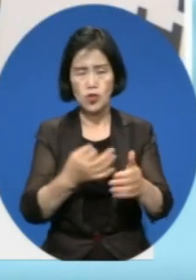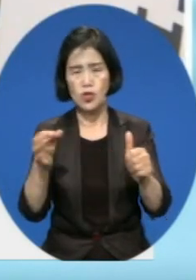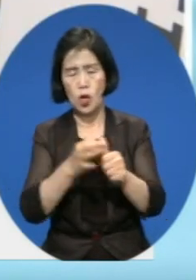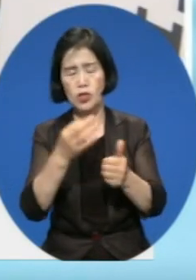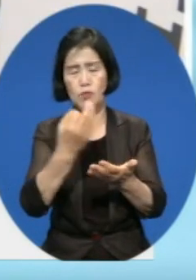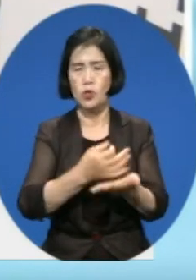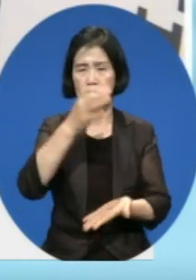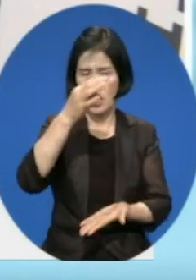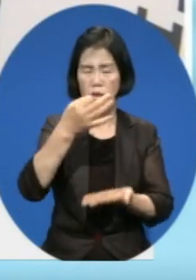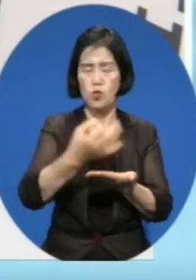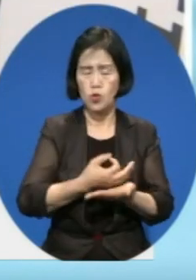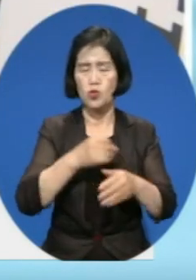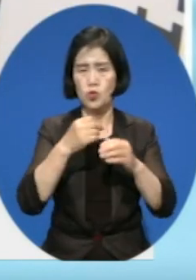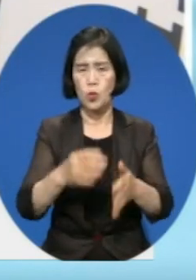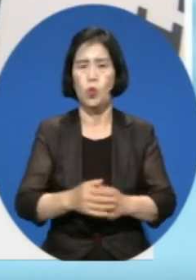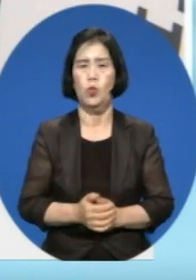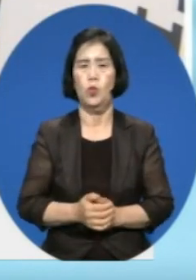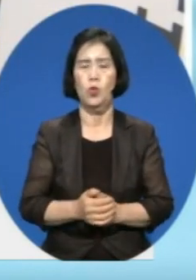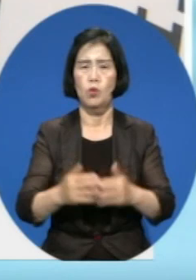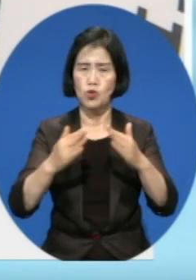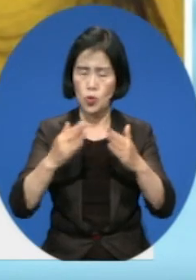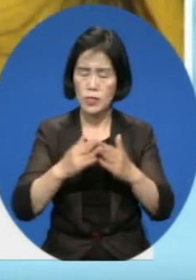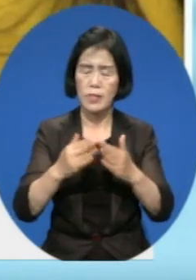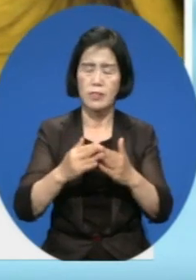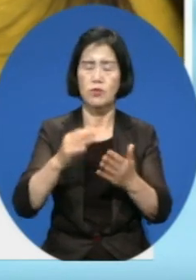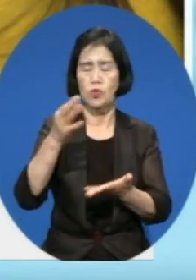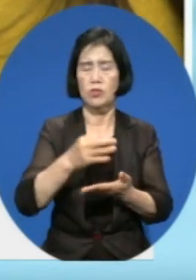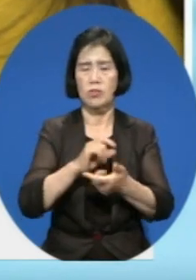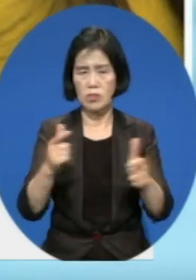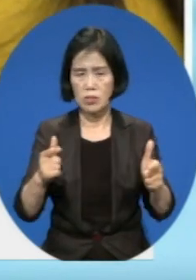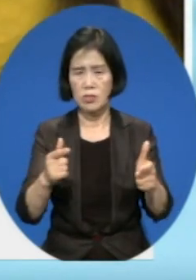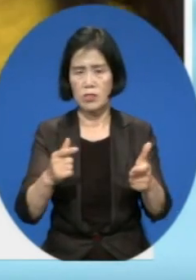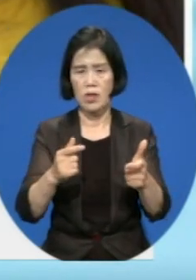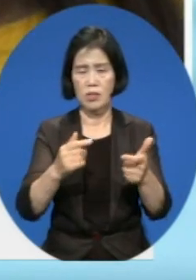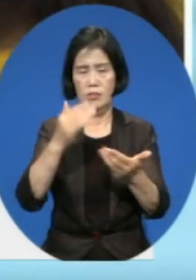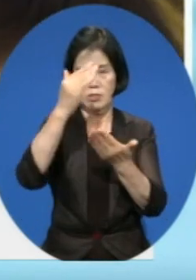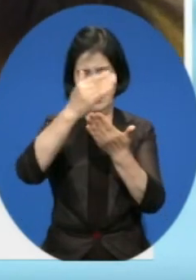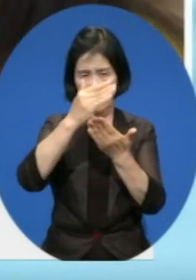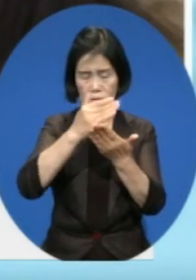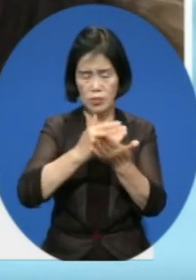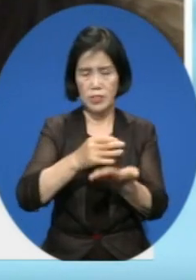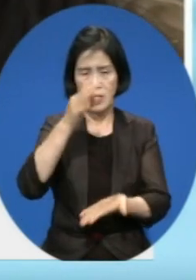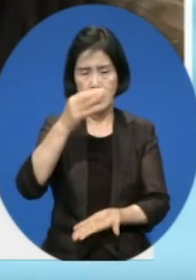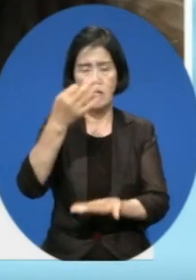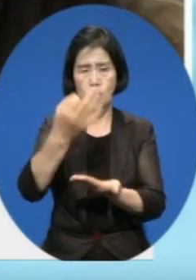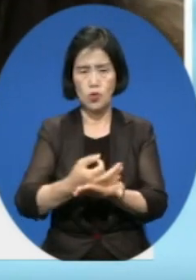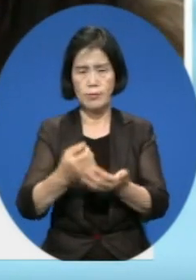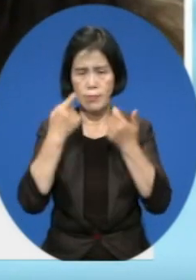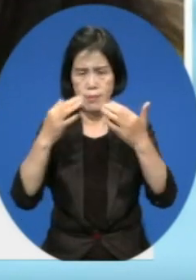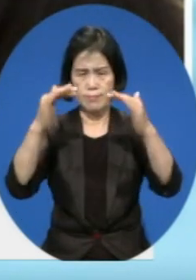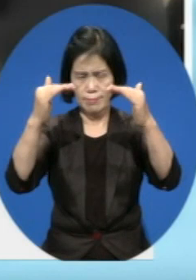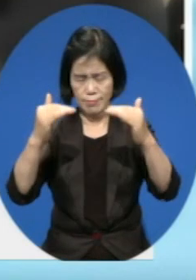재산 소득도 있을 거고 그다음에 재산 기준 부동산을 얼마나 갖고 있는지 등등등 그렇게 이런 어떤 재산과 소득을 좀 네.